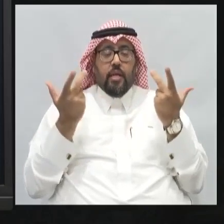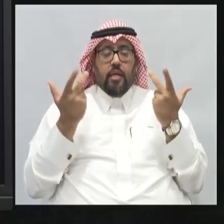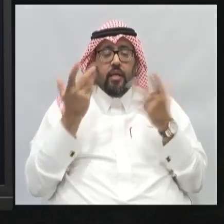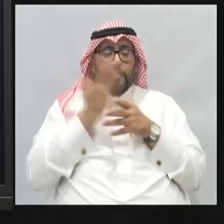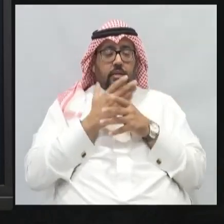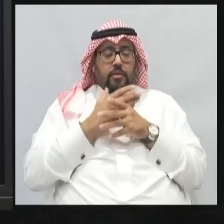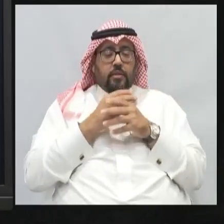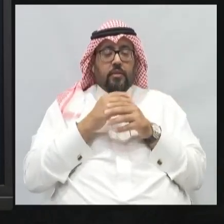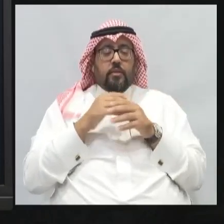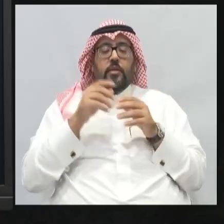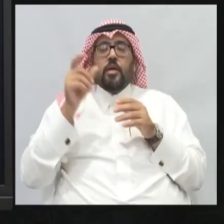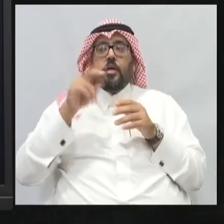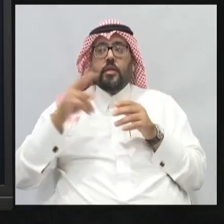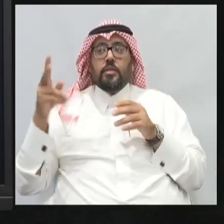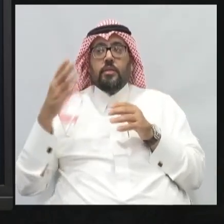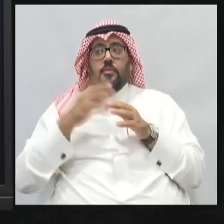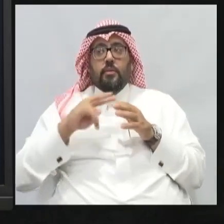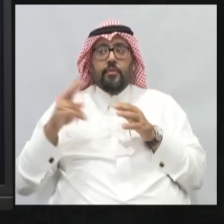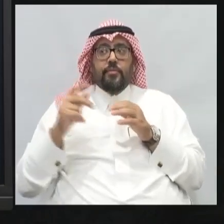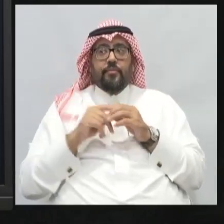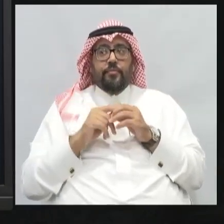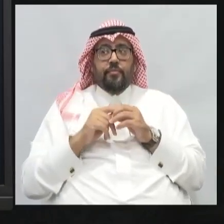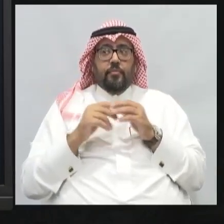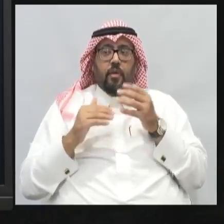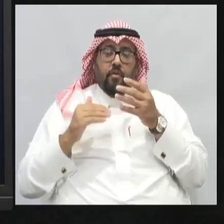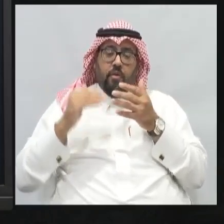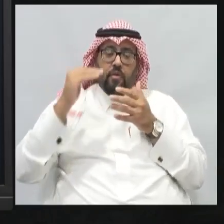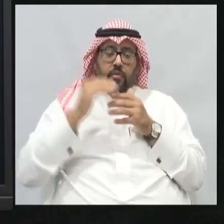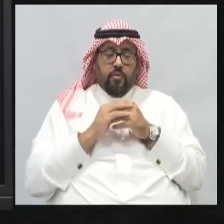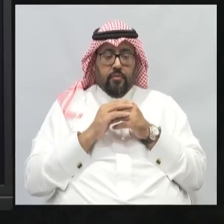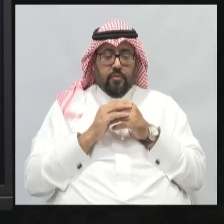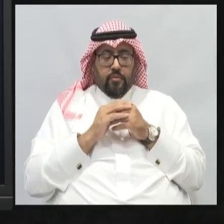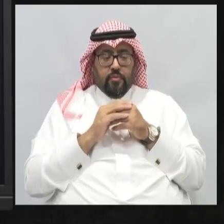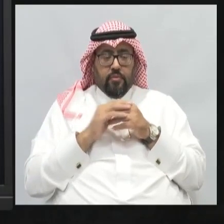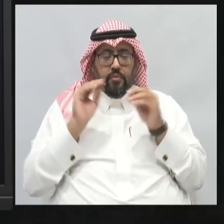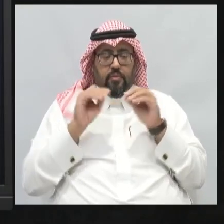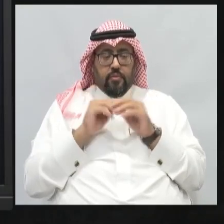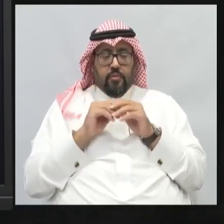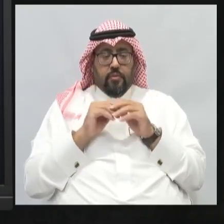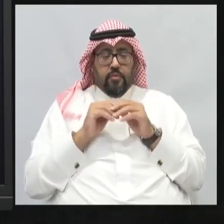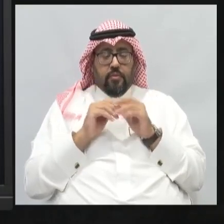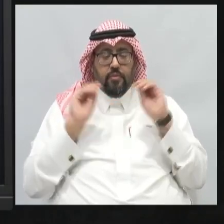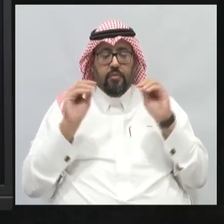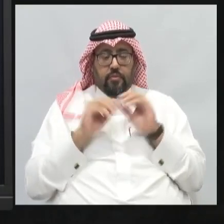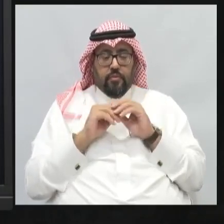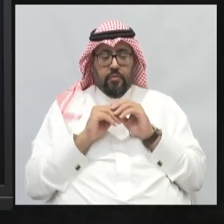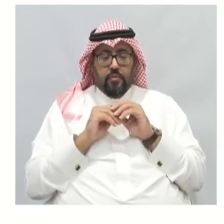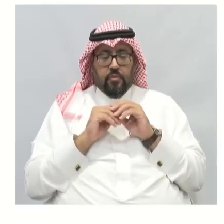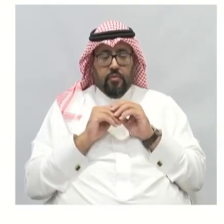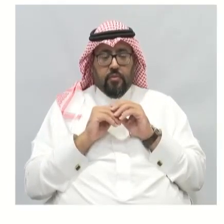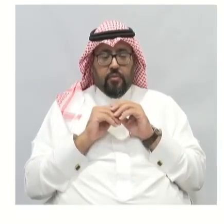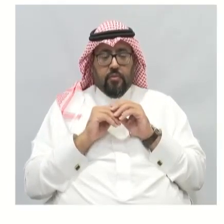هناك عده اسباب جعلت الولايات تصل الى هذه المكانه العاليه في مجال التقدم